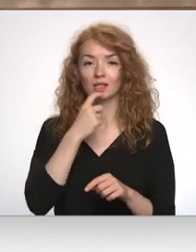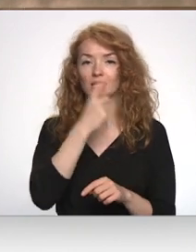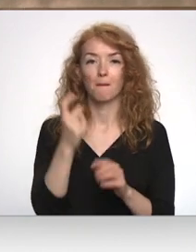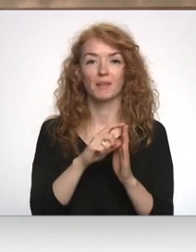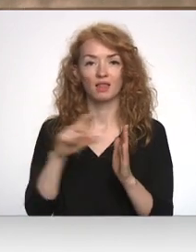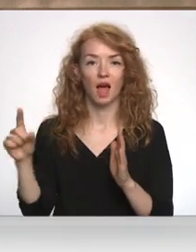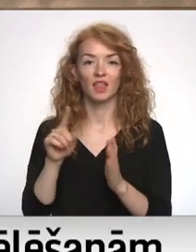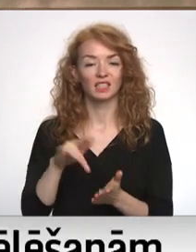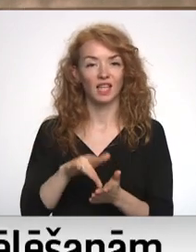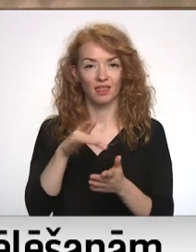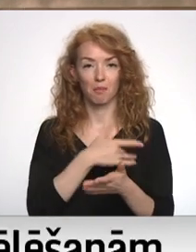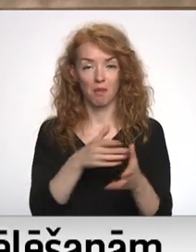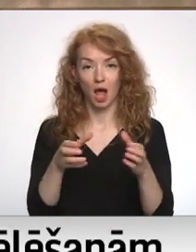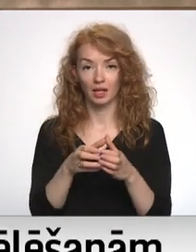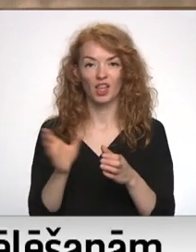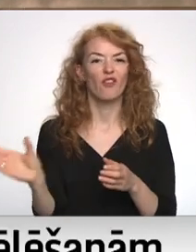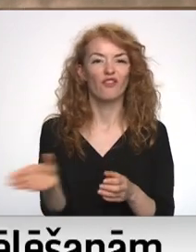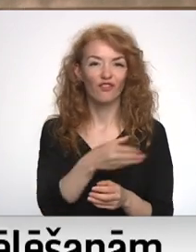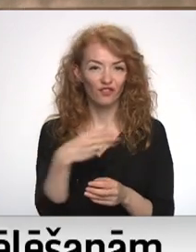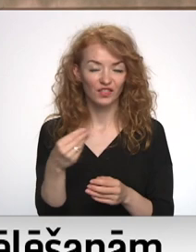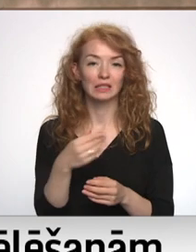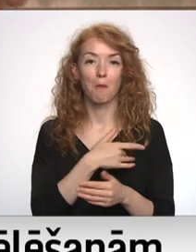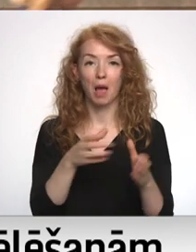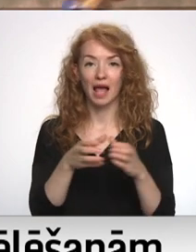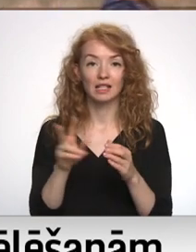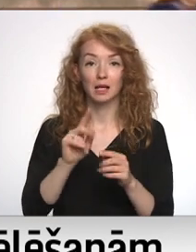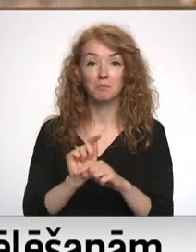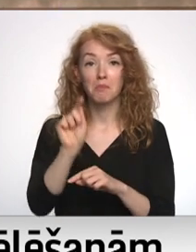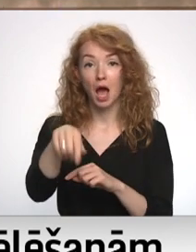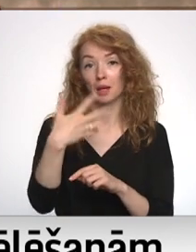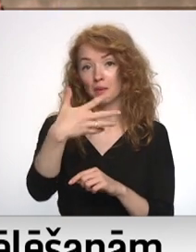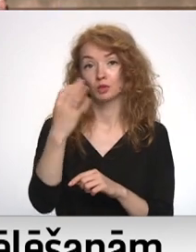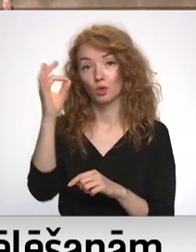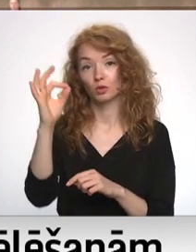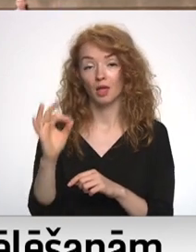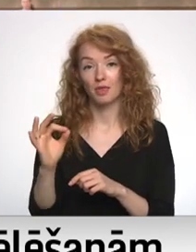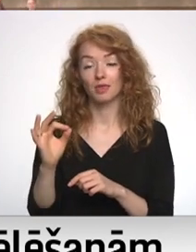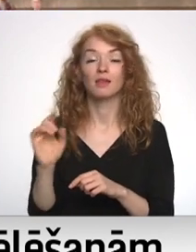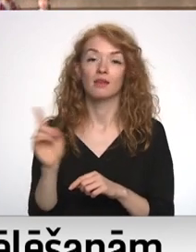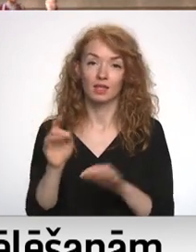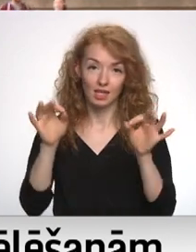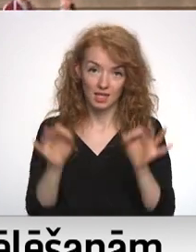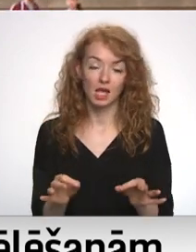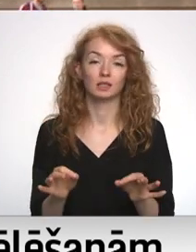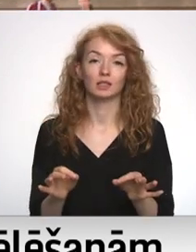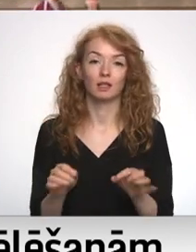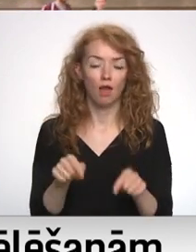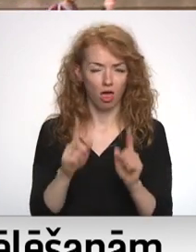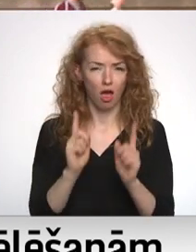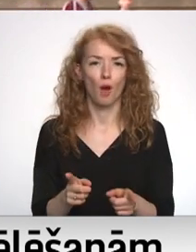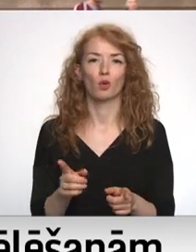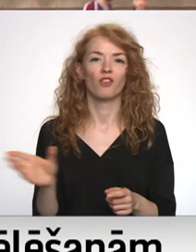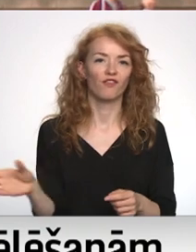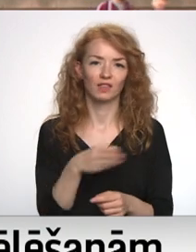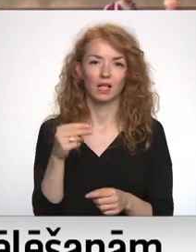Mēs uzskatām, ka pilnīgi visi politiskie spēki, kas būs pāri 5% robežai, ir tiesīgi un tam tā arī jābūt. Visiem pilnīgi